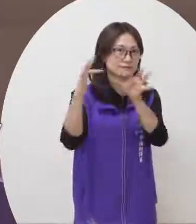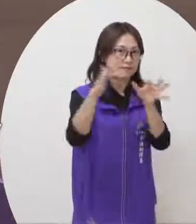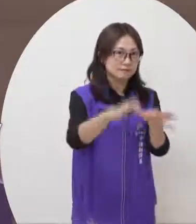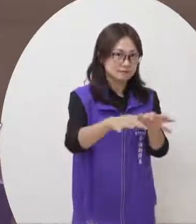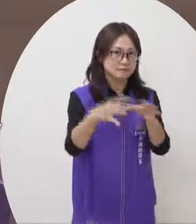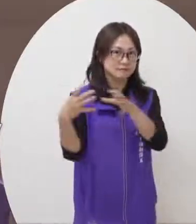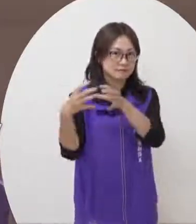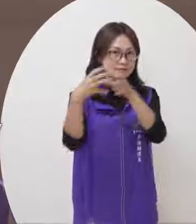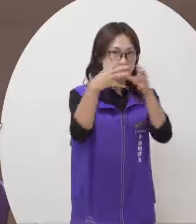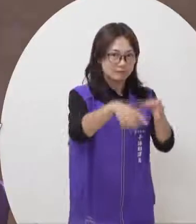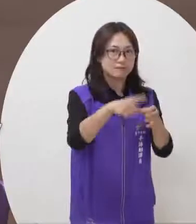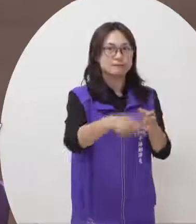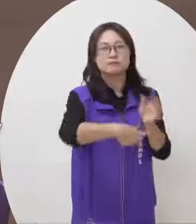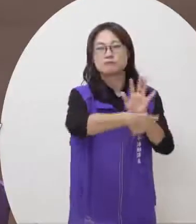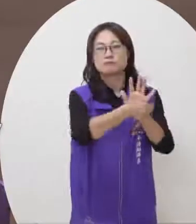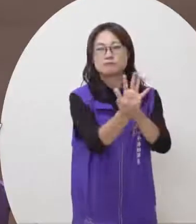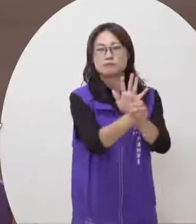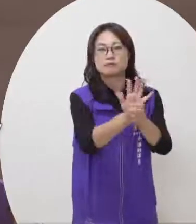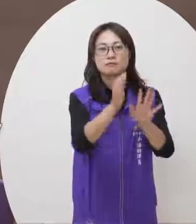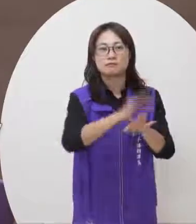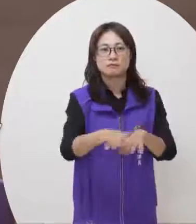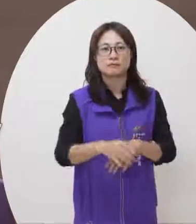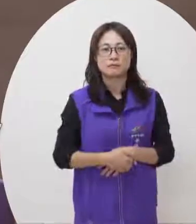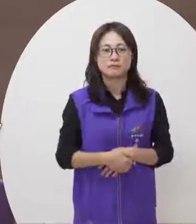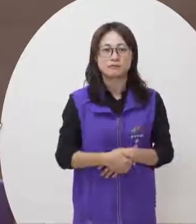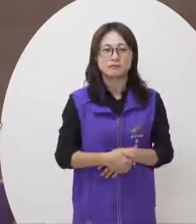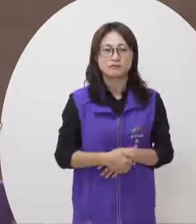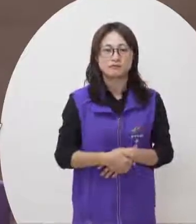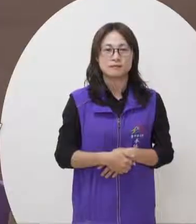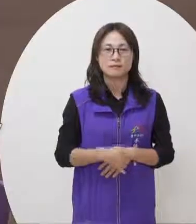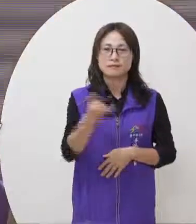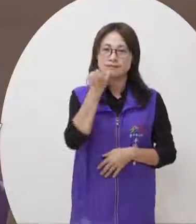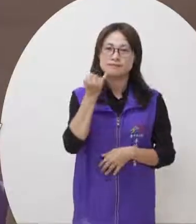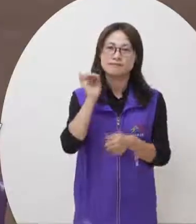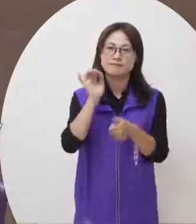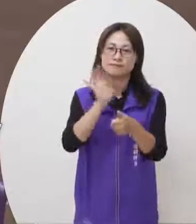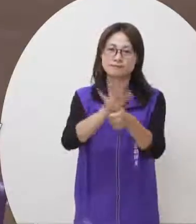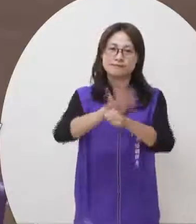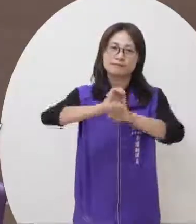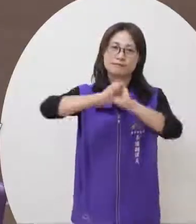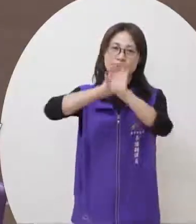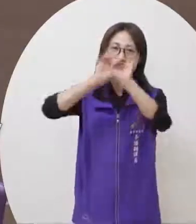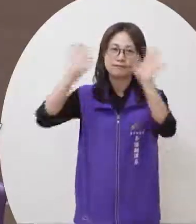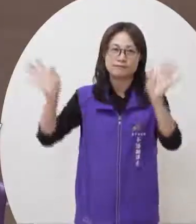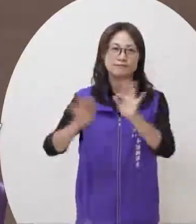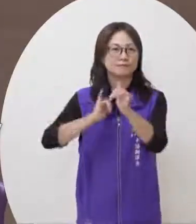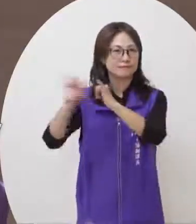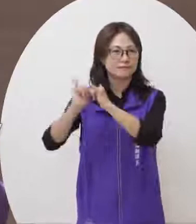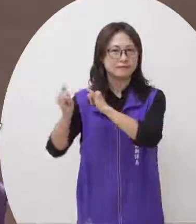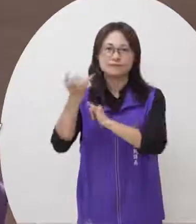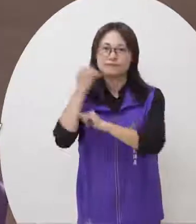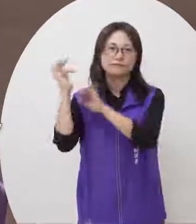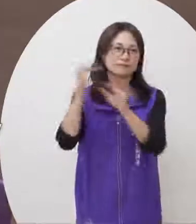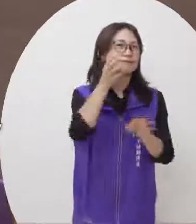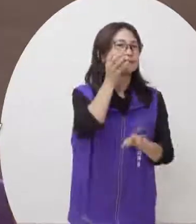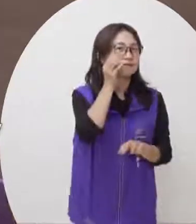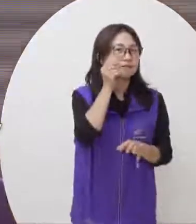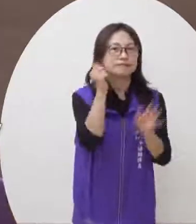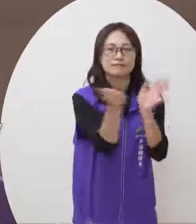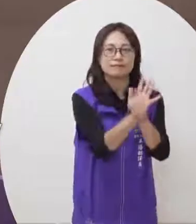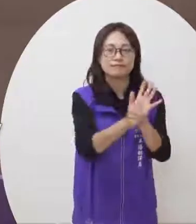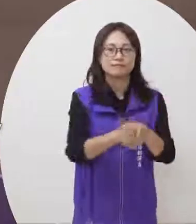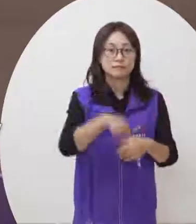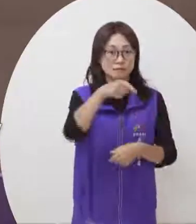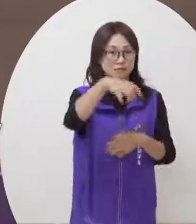有大型演出哈。那所以请大家通知我们的里民市民一起来观赏，这里面还有观光